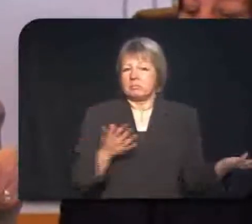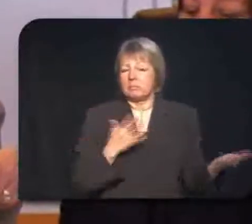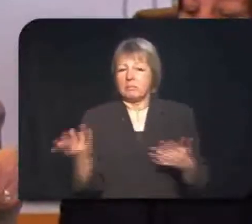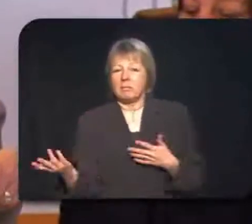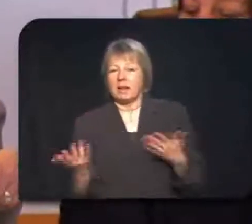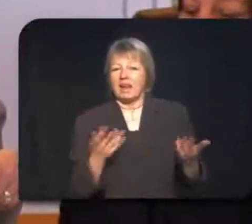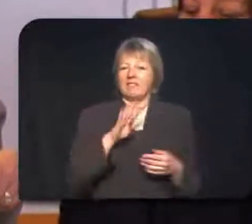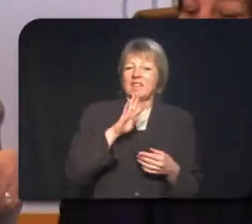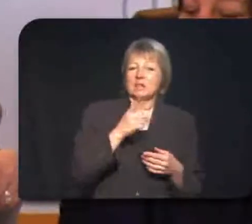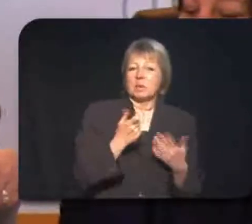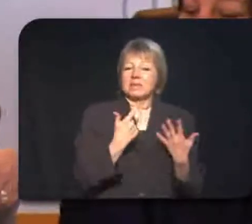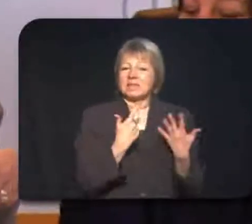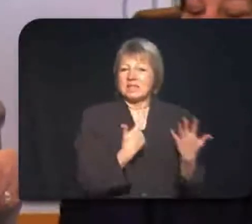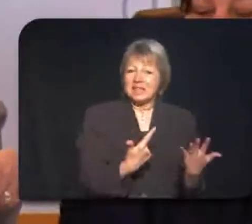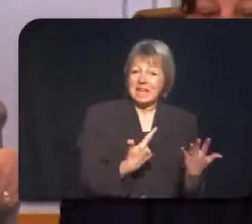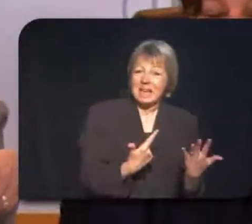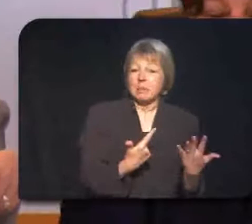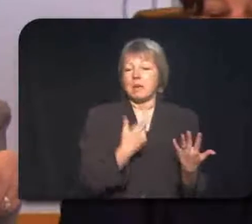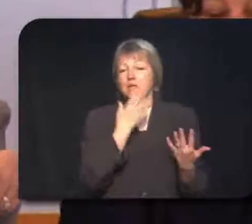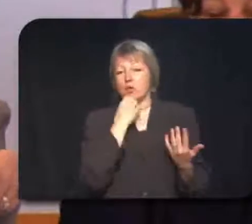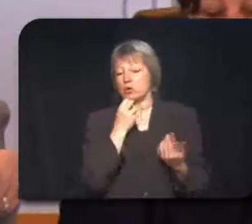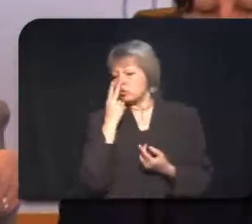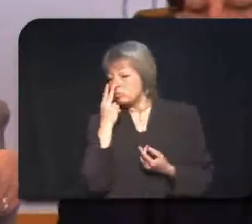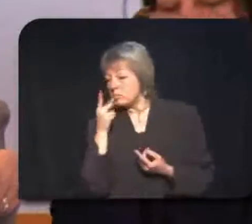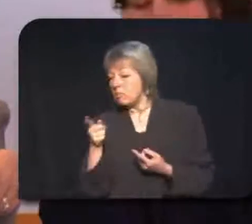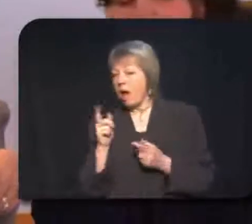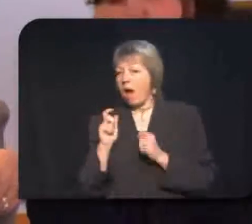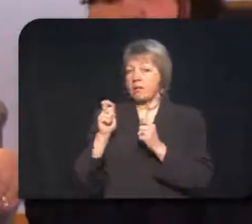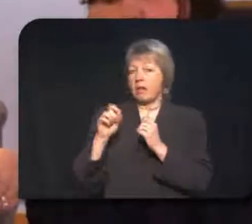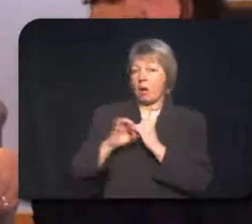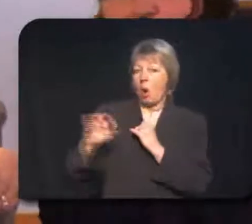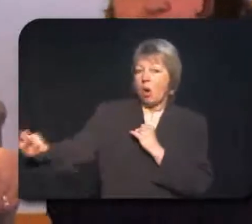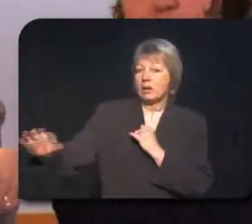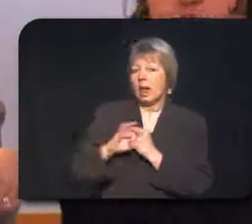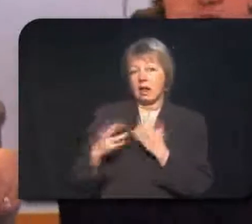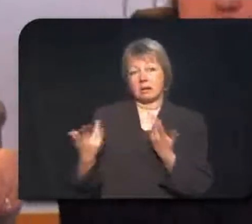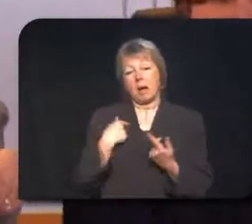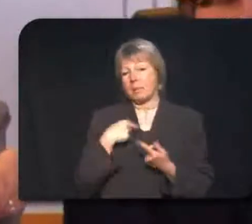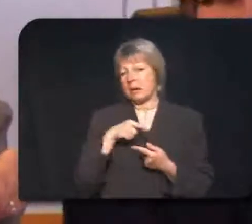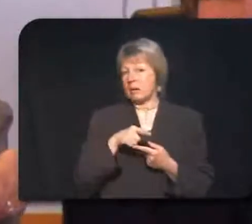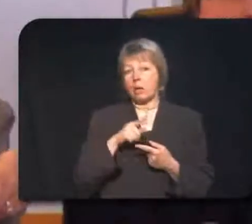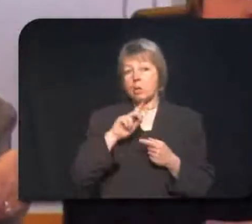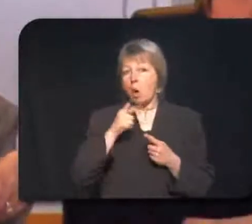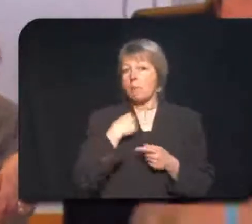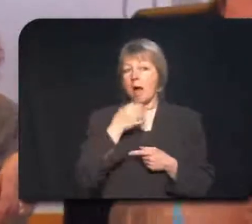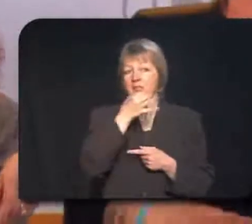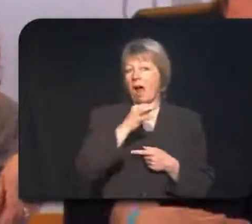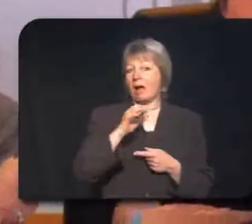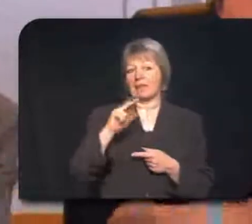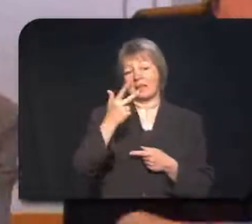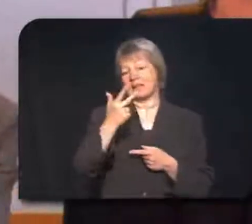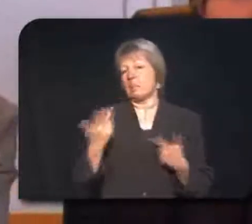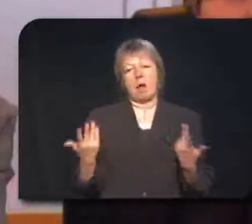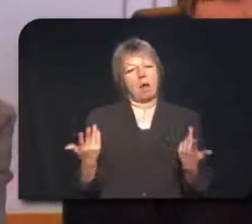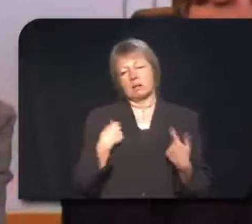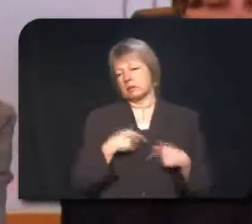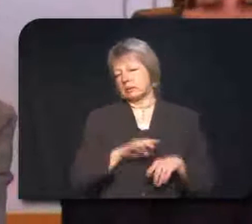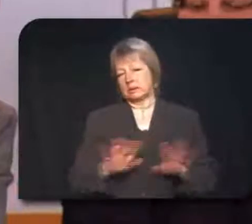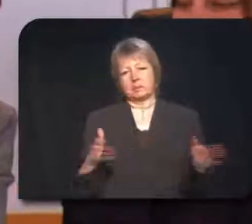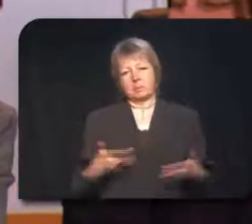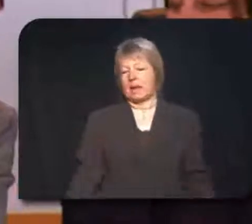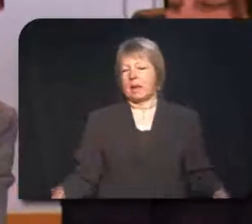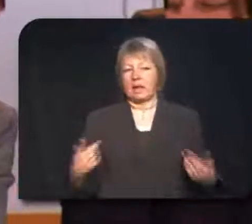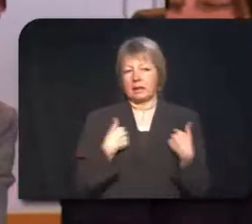24/7 auf die Anträge online achten wollt ich werde dieses Meinungsbild aber nicht dreimal machen er hatte das einmal